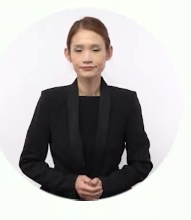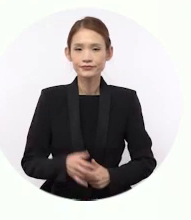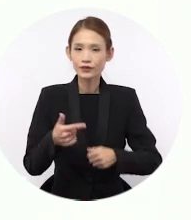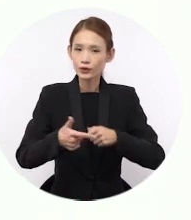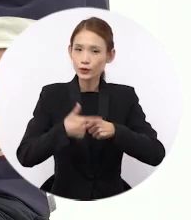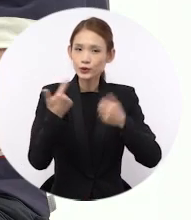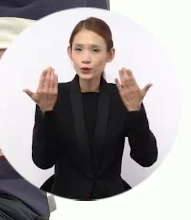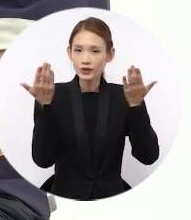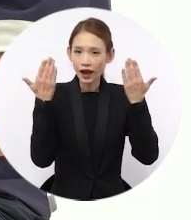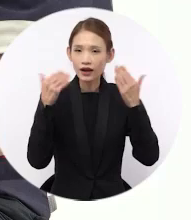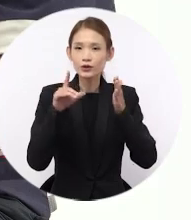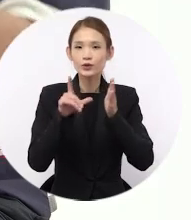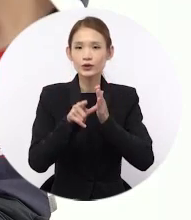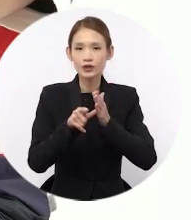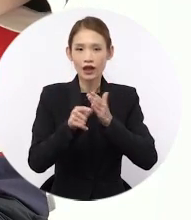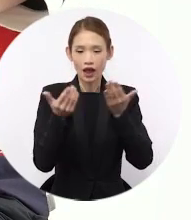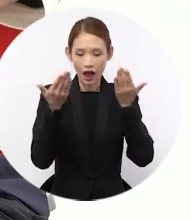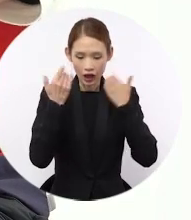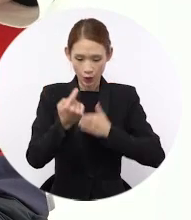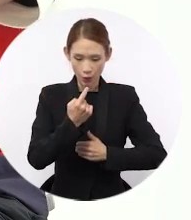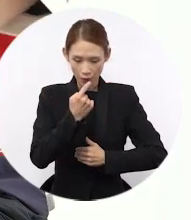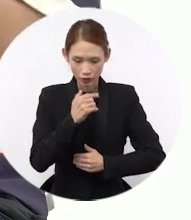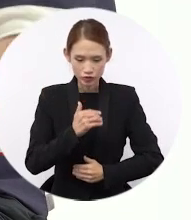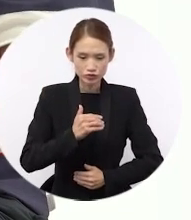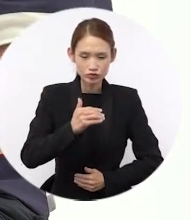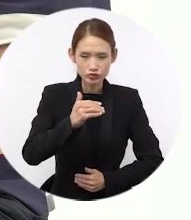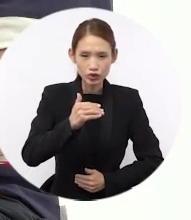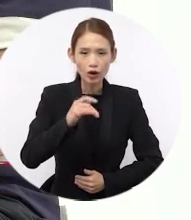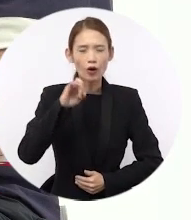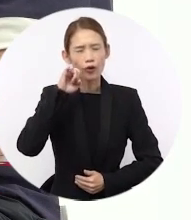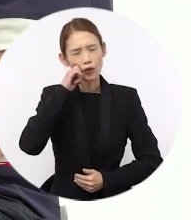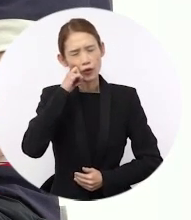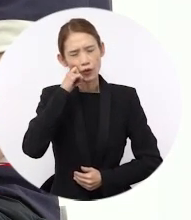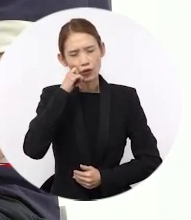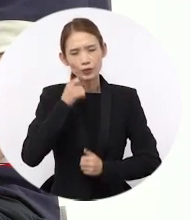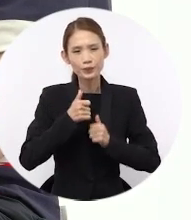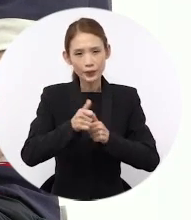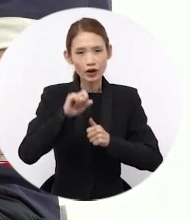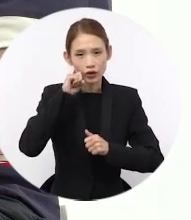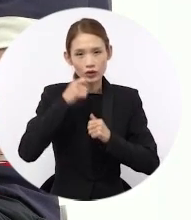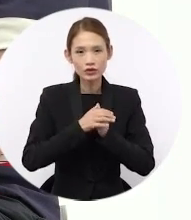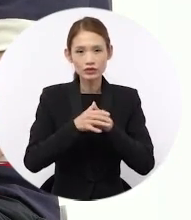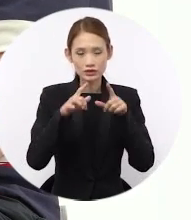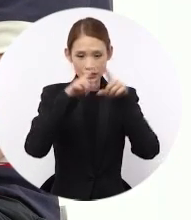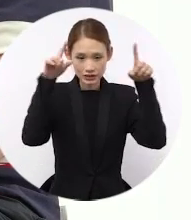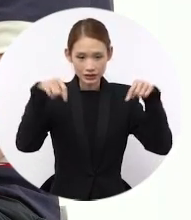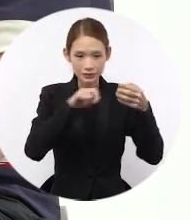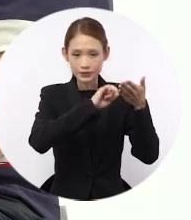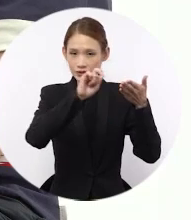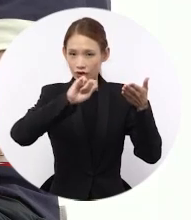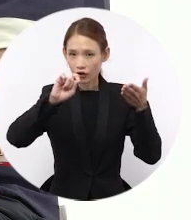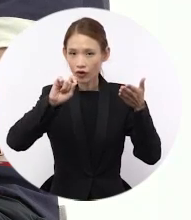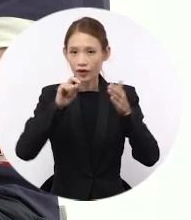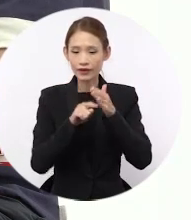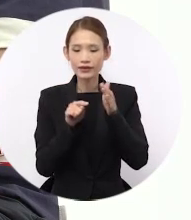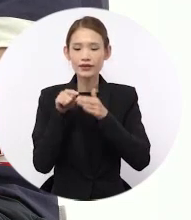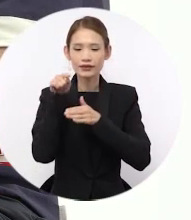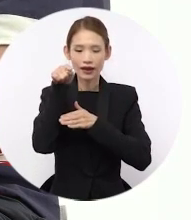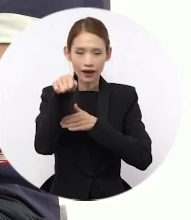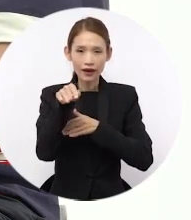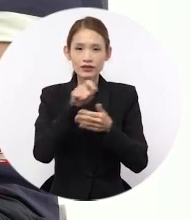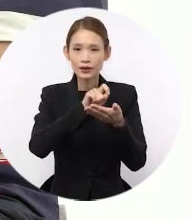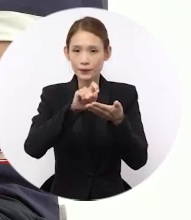초등학교 때는 수업 진도를 따라갈 수 없었고 칠판에 써 있는 거는 나가서 메모를